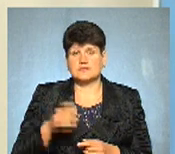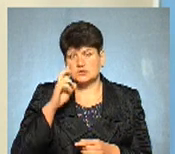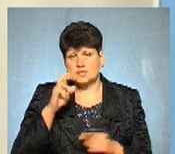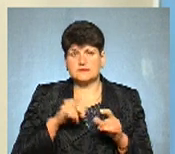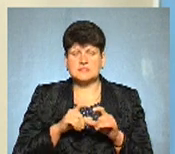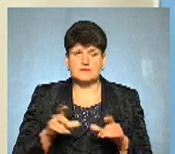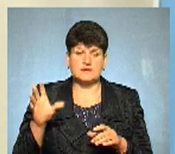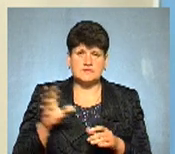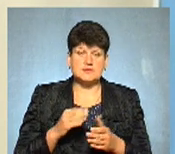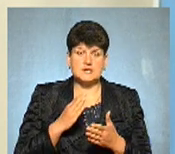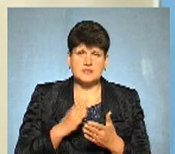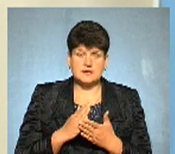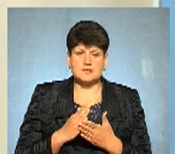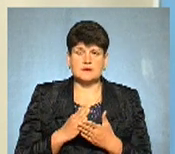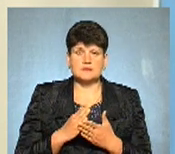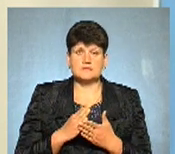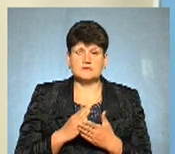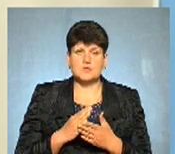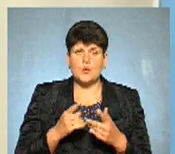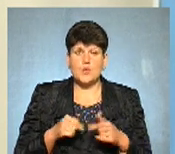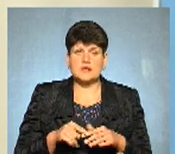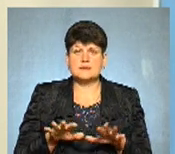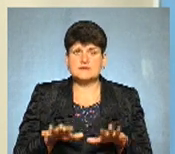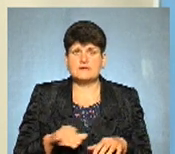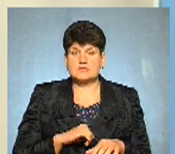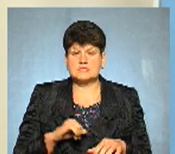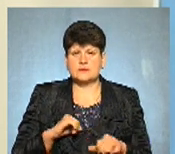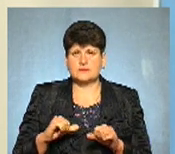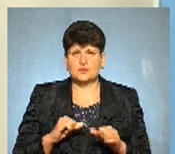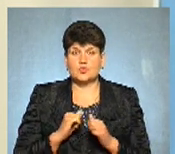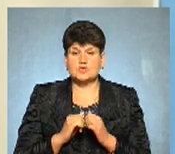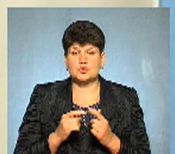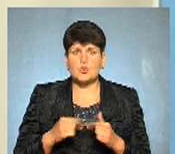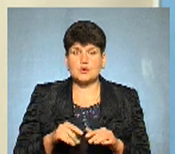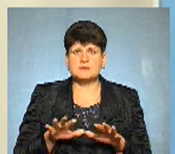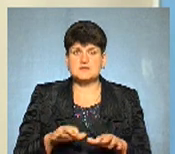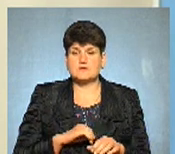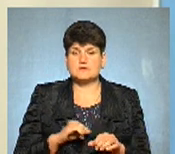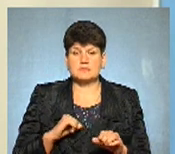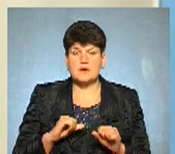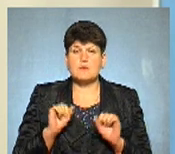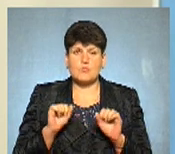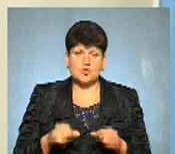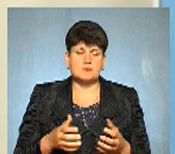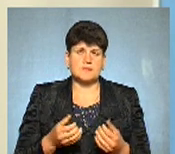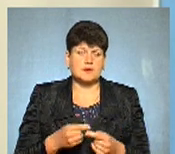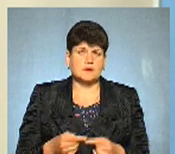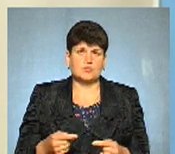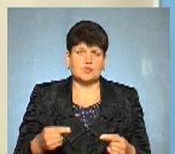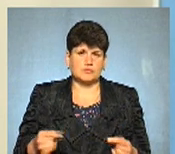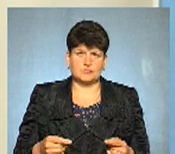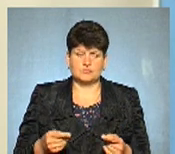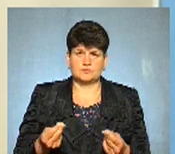вони всі знаходяться на балансах, як правило, і утриманні органів місцевого самоврядування. Тут кожен орган місцевого самоврядування насправді може прийняти будь-яку